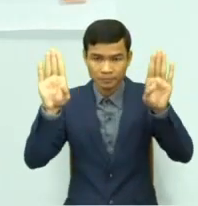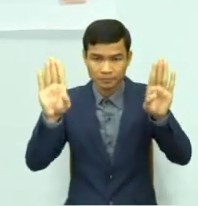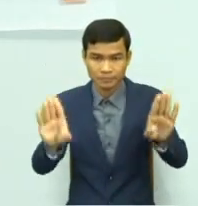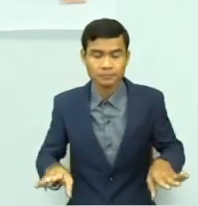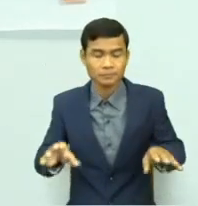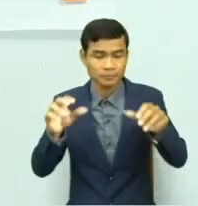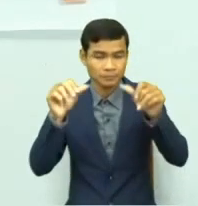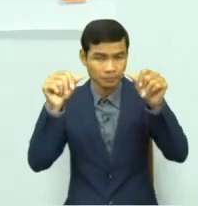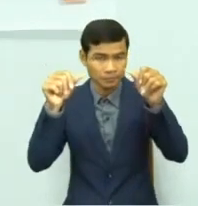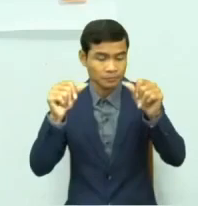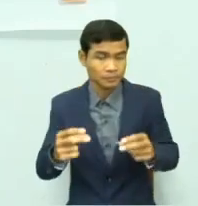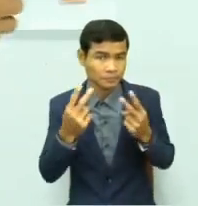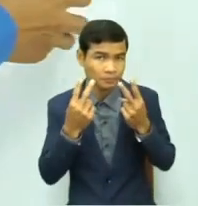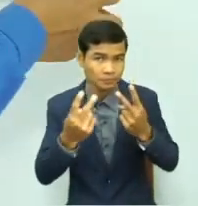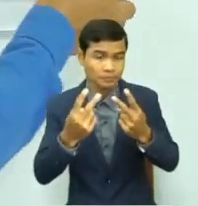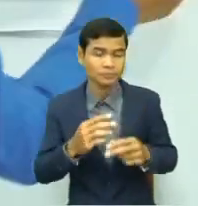con